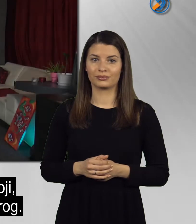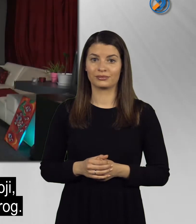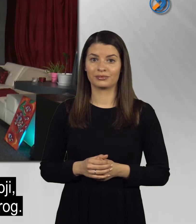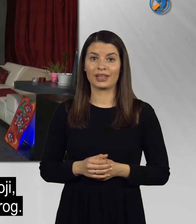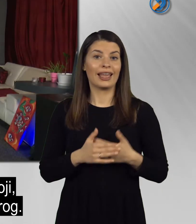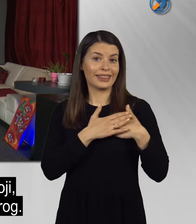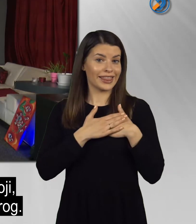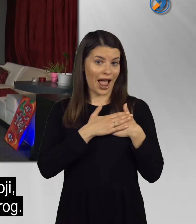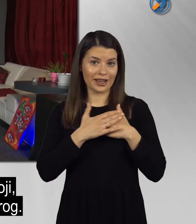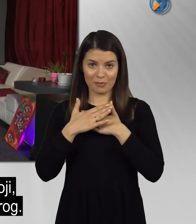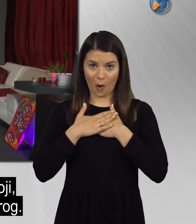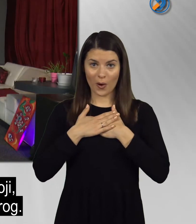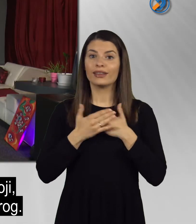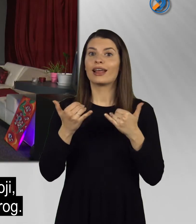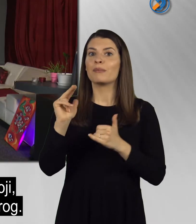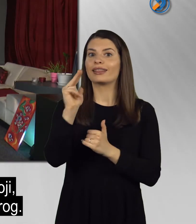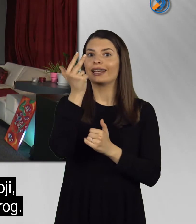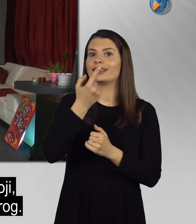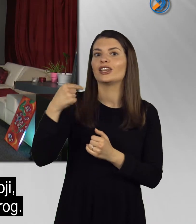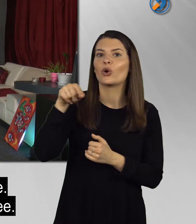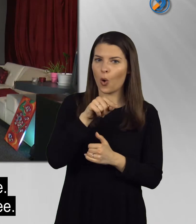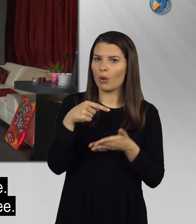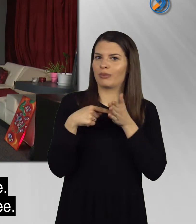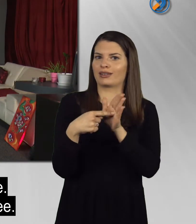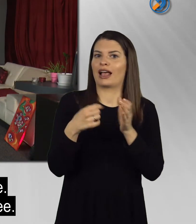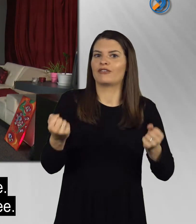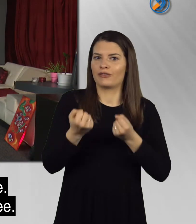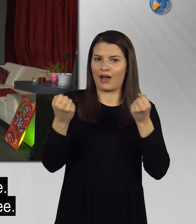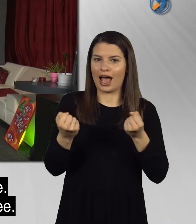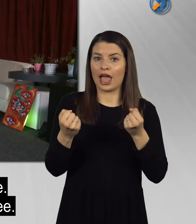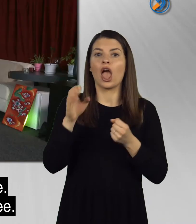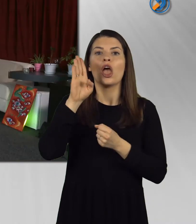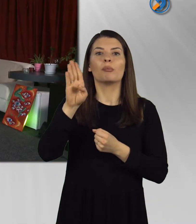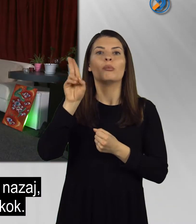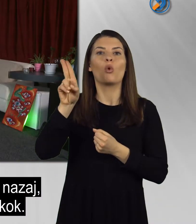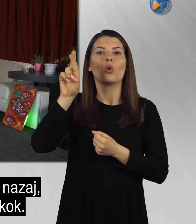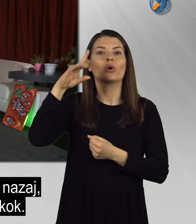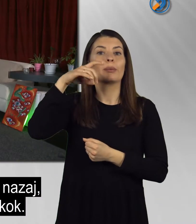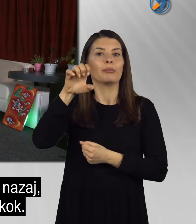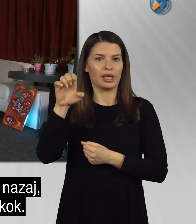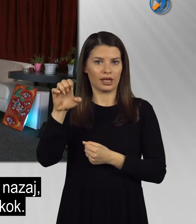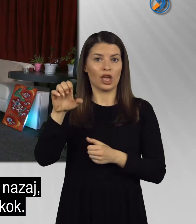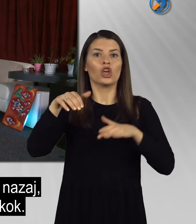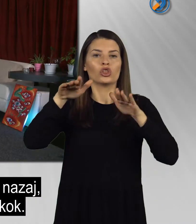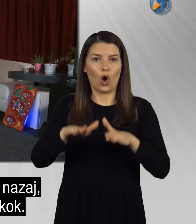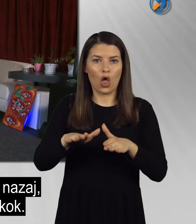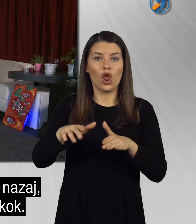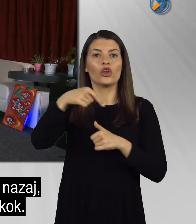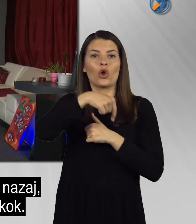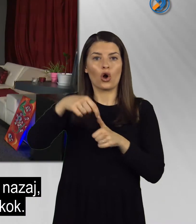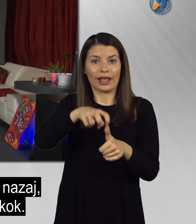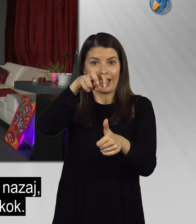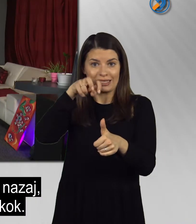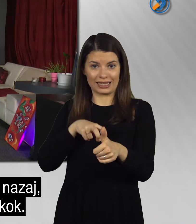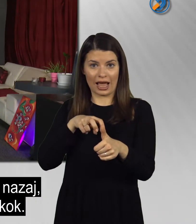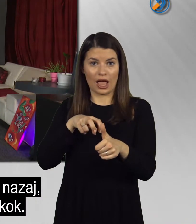Evo, dragi moji, tukaj je tretji krog, zdaj pa vaje. Najprej je burpi, gremo dol, noge nazaj,